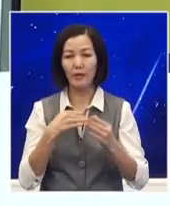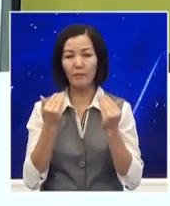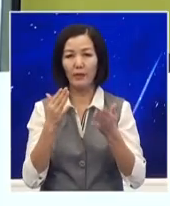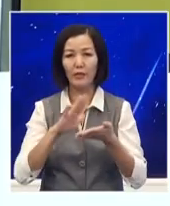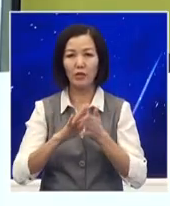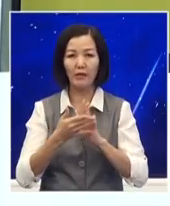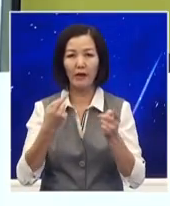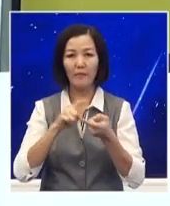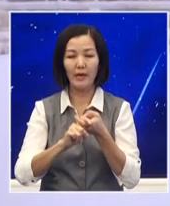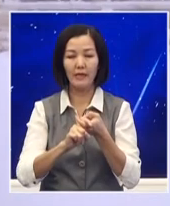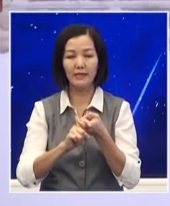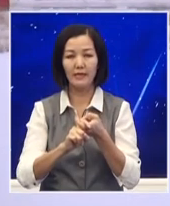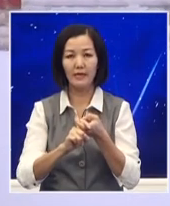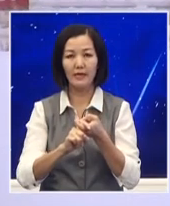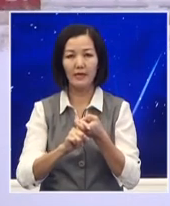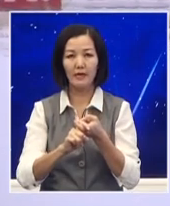байланысты керісінше.